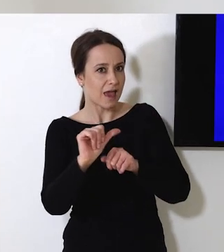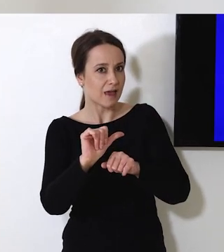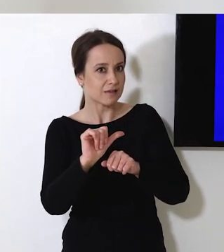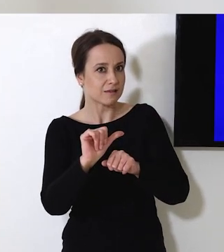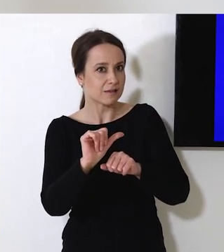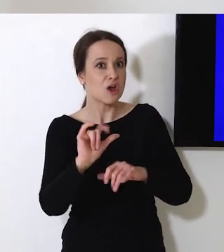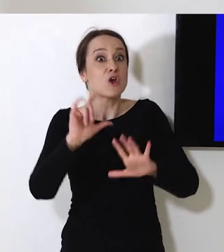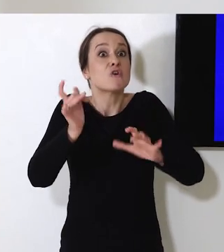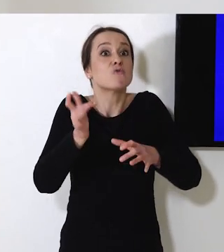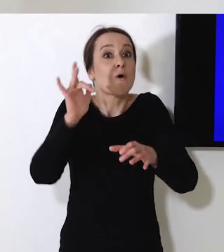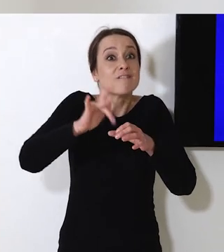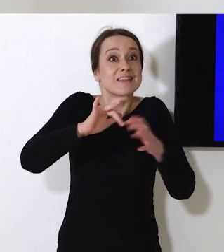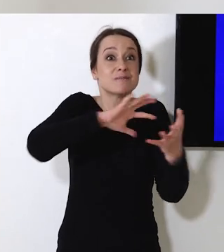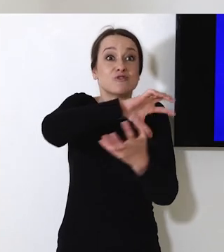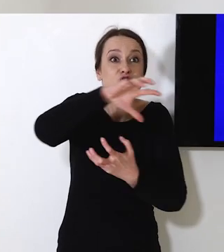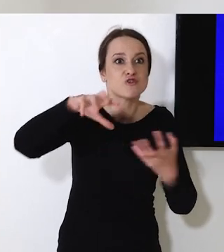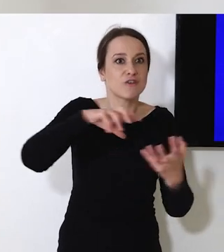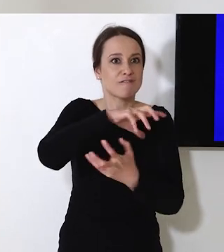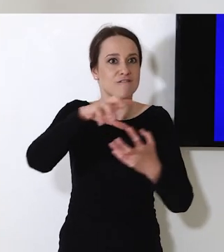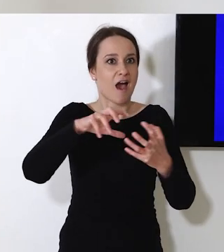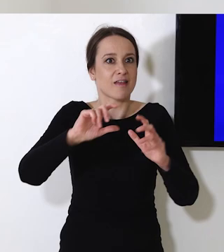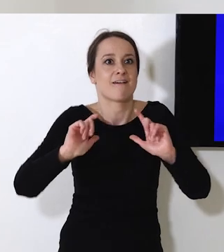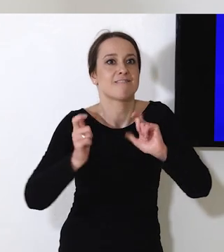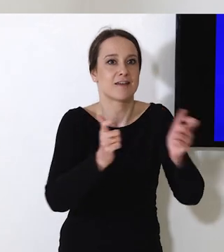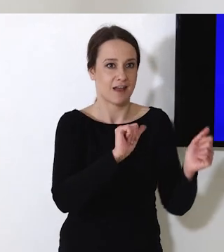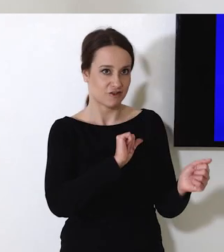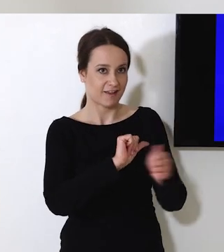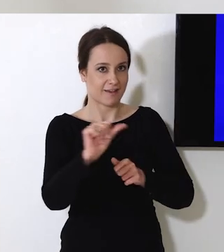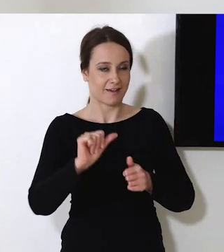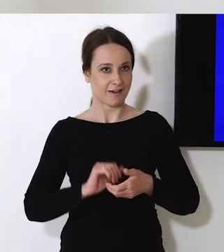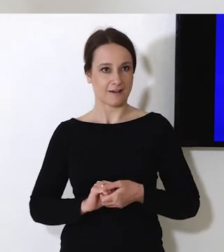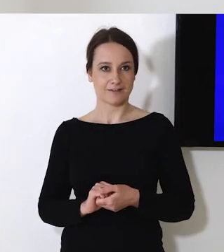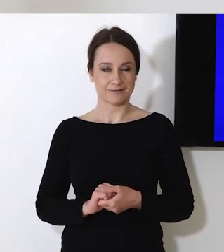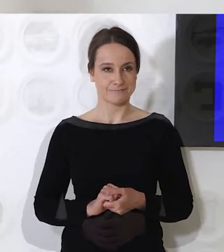obszarze tego świata wydarza się